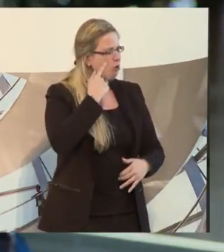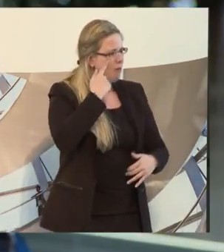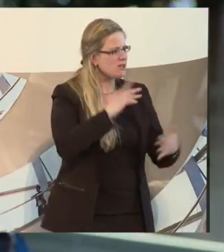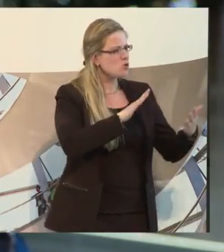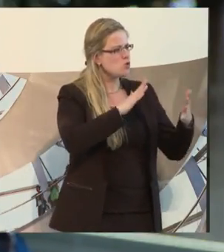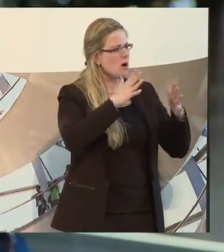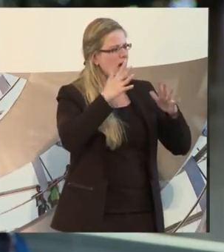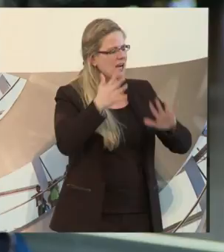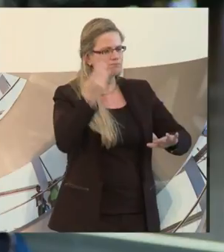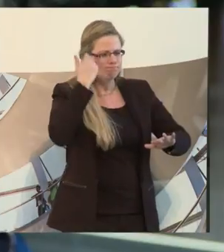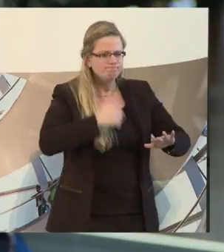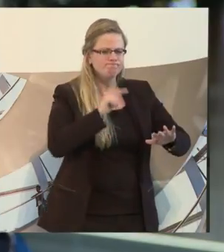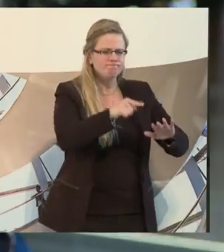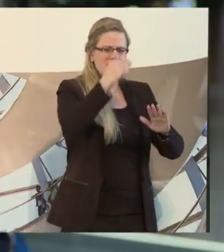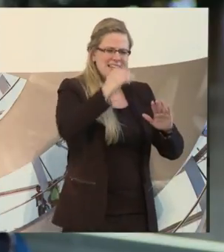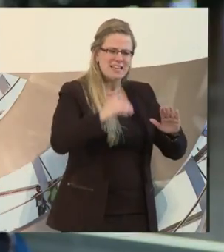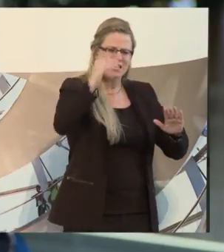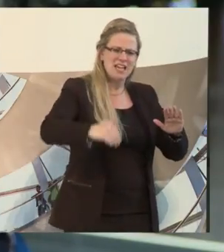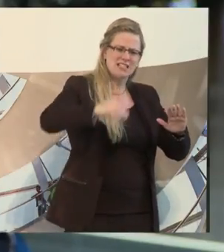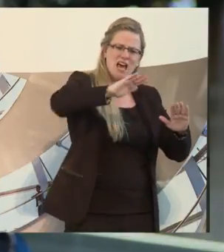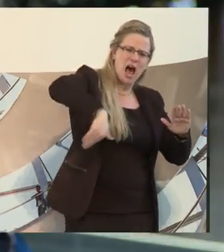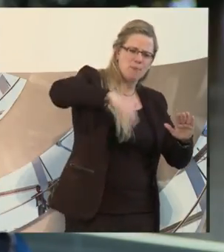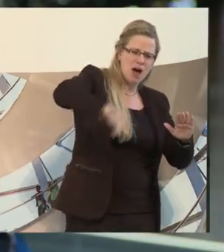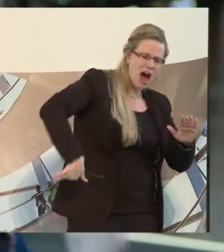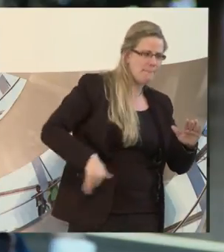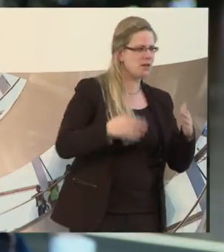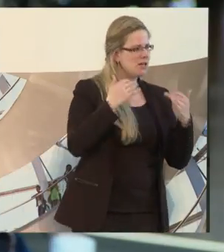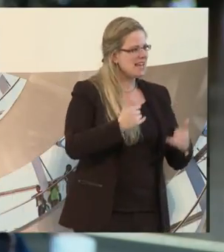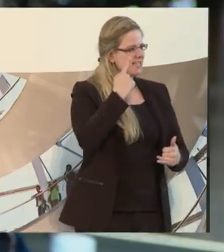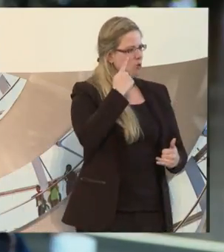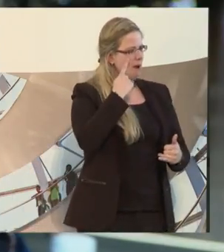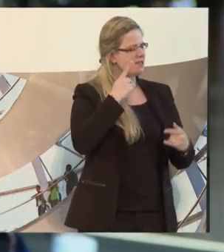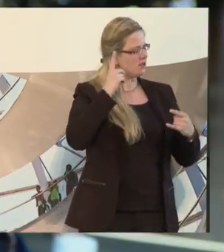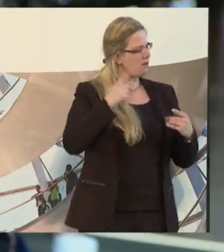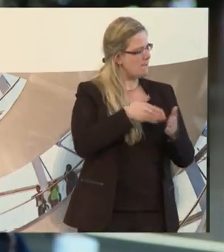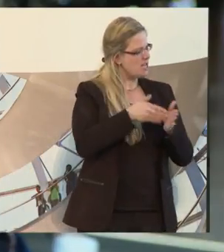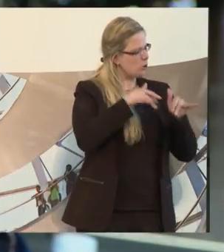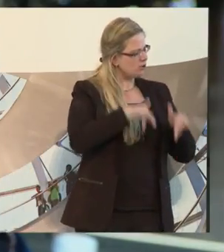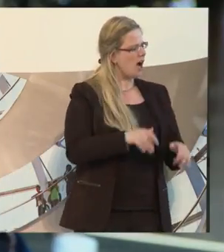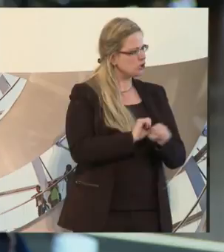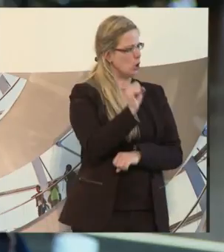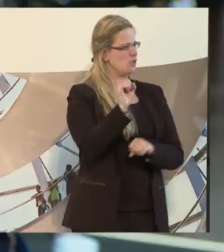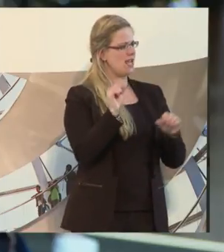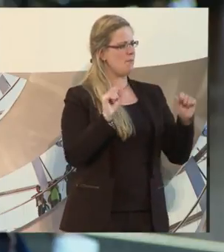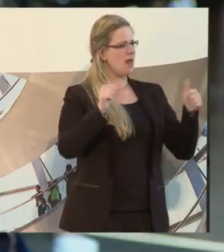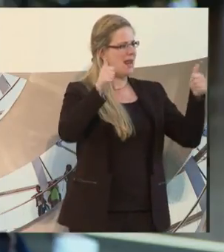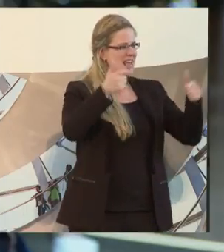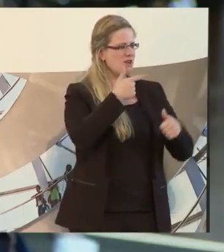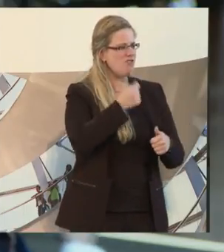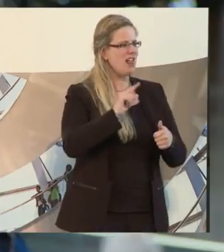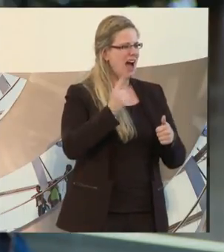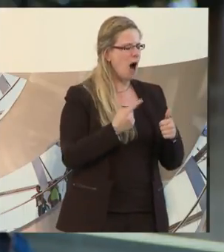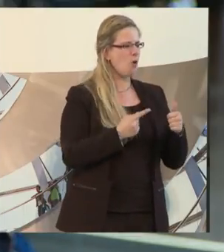einige Gesetze mal zurücknimmt, dass es auch wieder lebenswert ist, Menschen mit Behinderung. Und vor allen Dingen die Bürokratie muss abgebaut